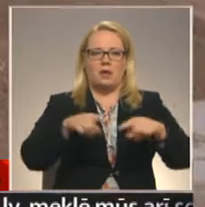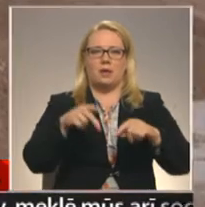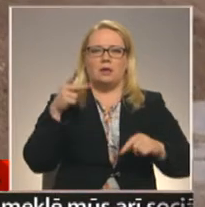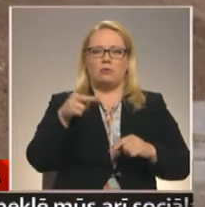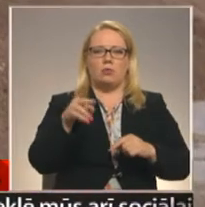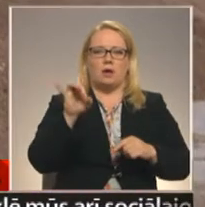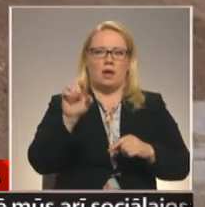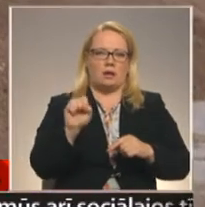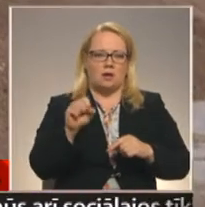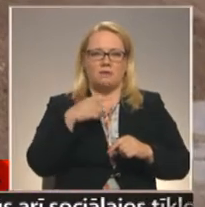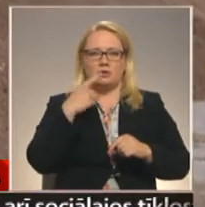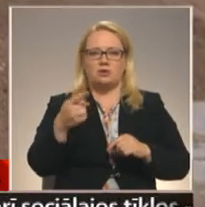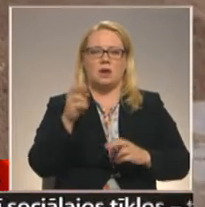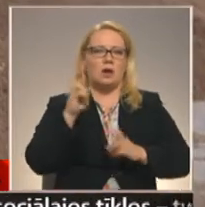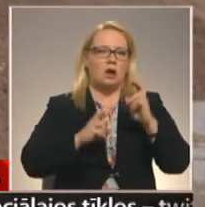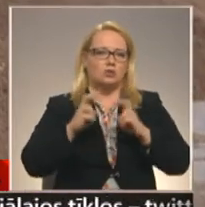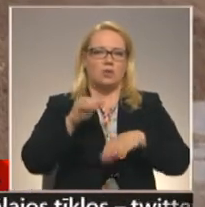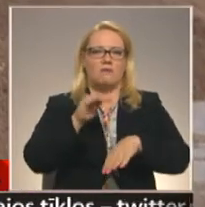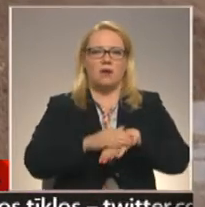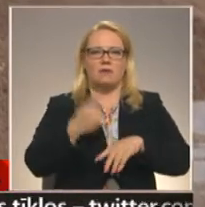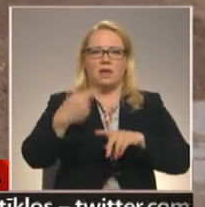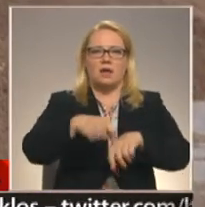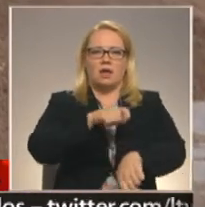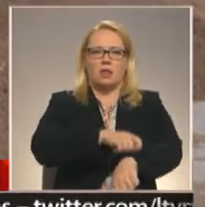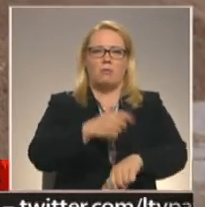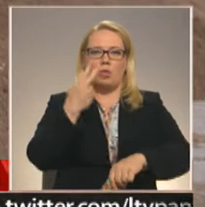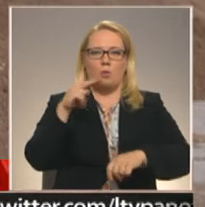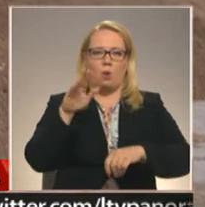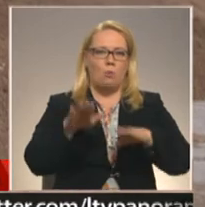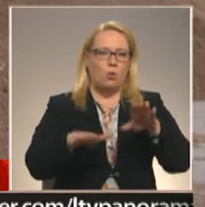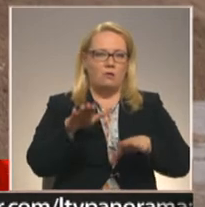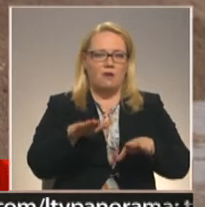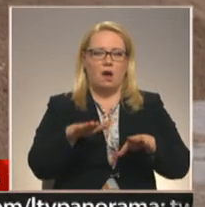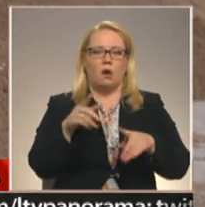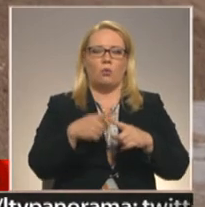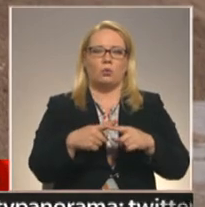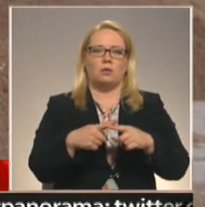hektāri. Ražotne ir faktiski kilometri no purva, un